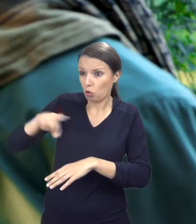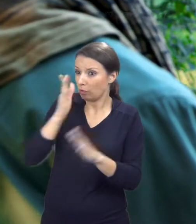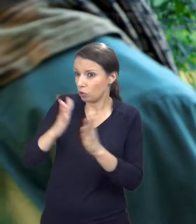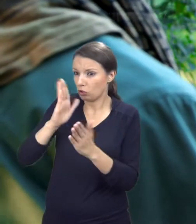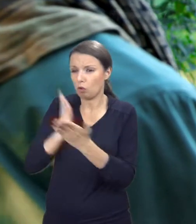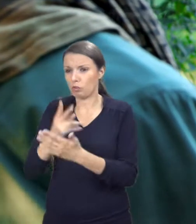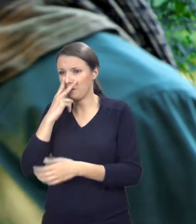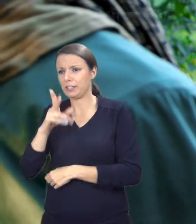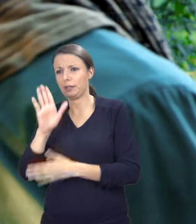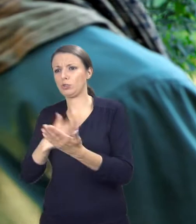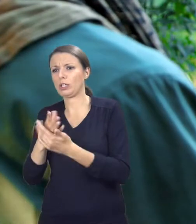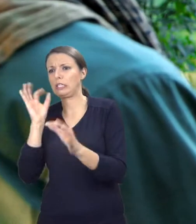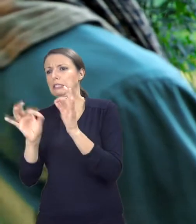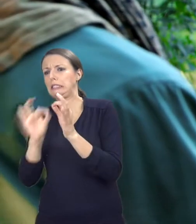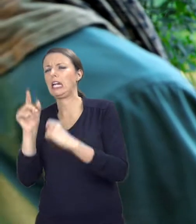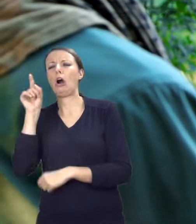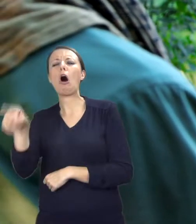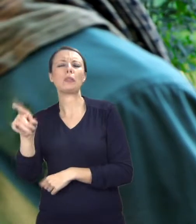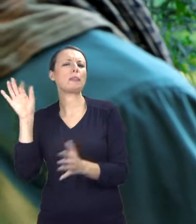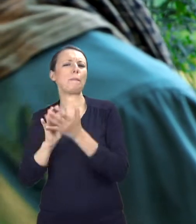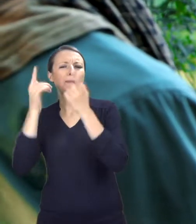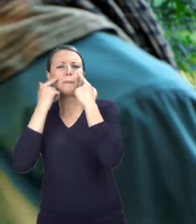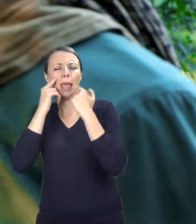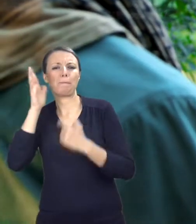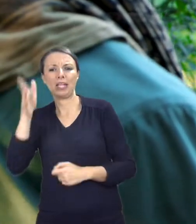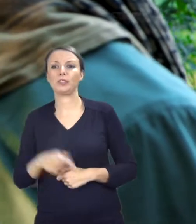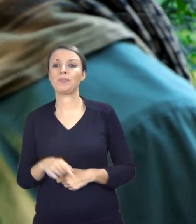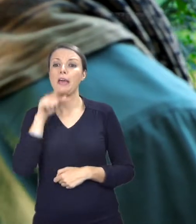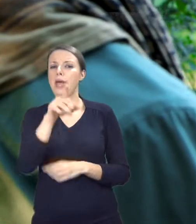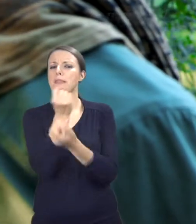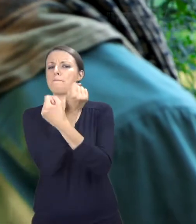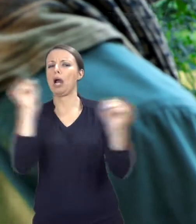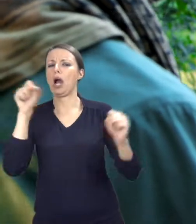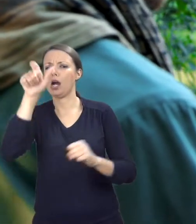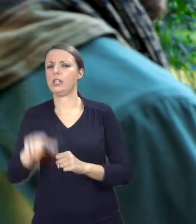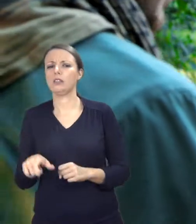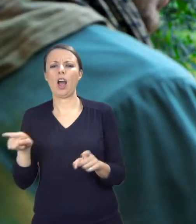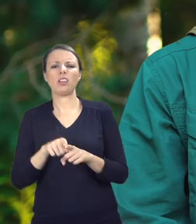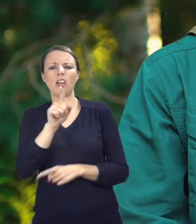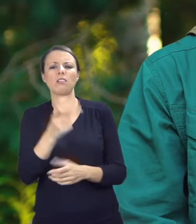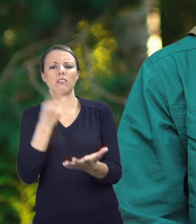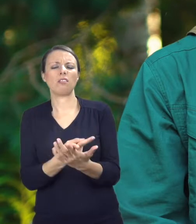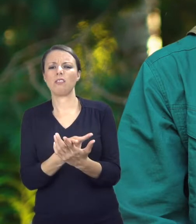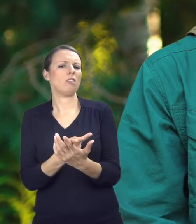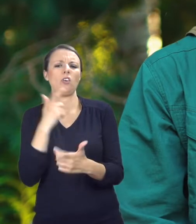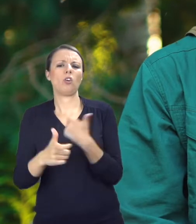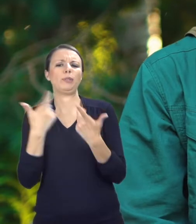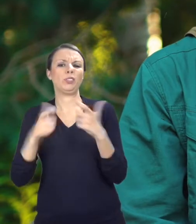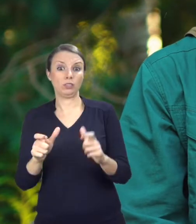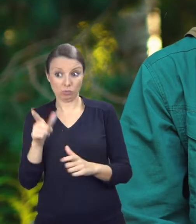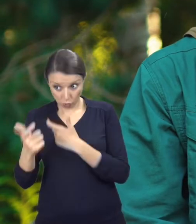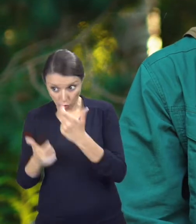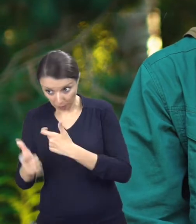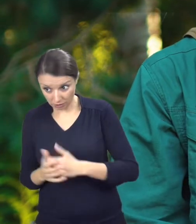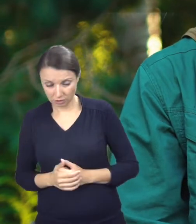będzie płakał, ten będzie wojownikiem, ten położy się, raczej nic nie będzie robił. No muszę powiedzieć, że ja